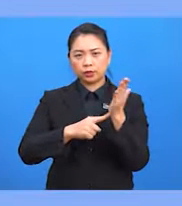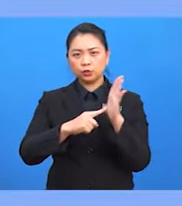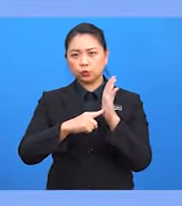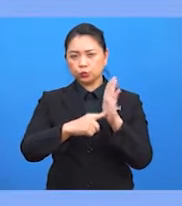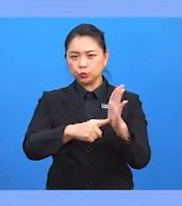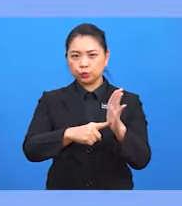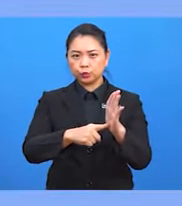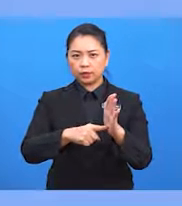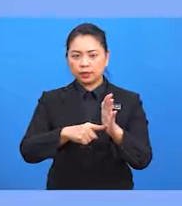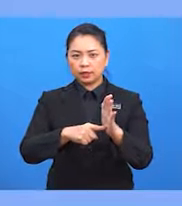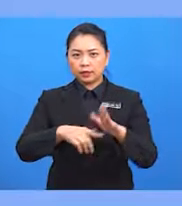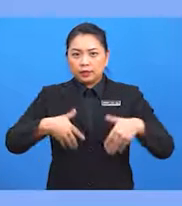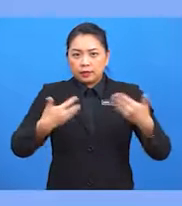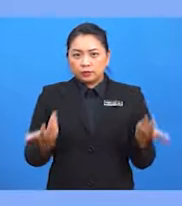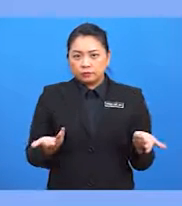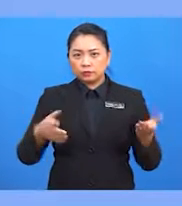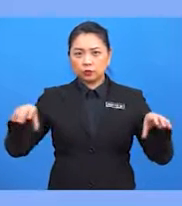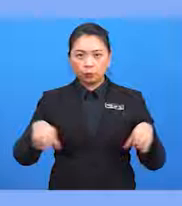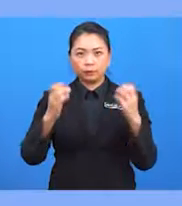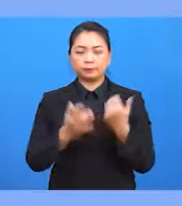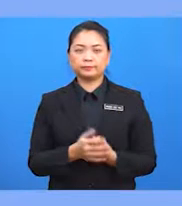amali menghasilkan fotomanipulasi.